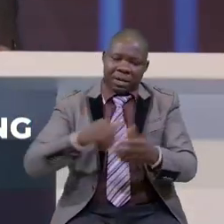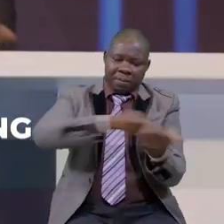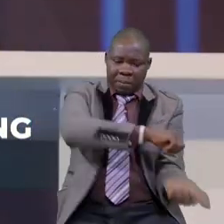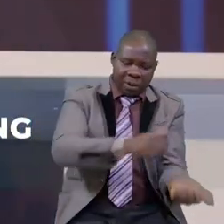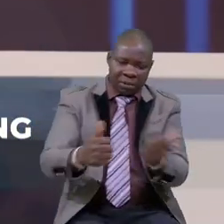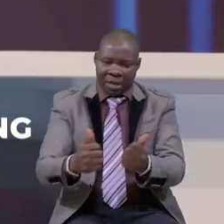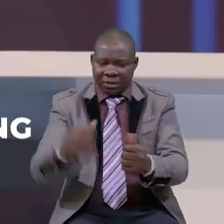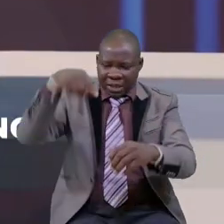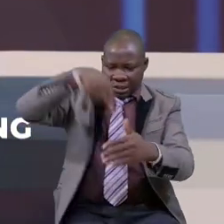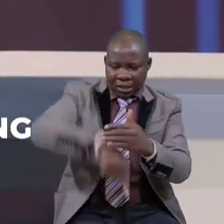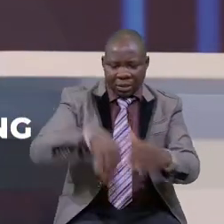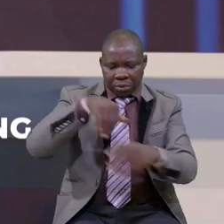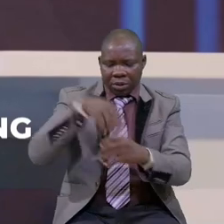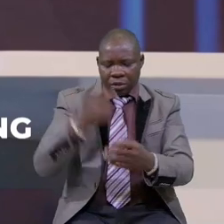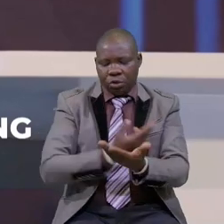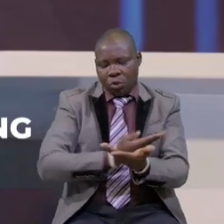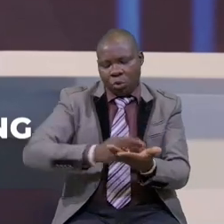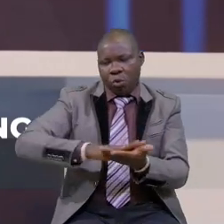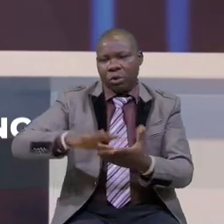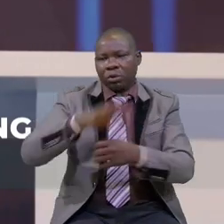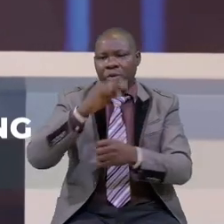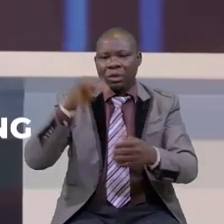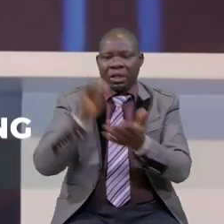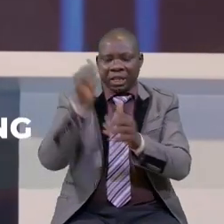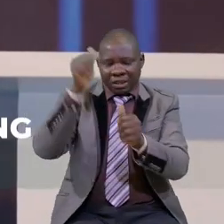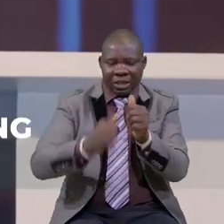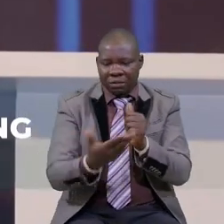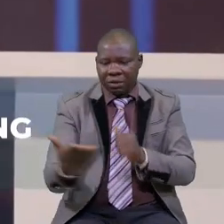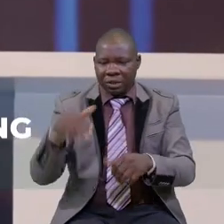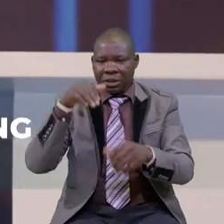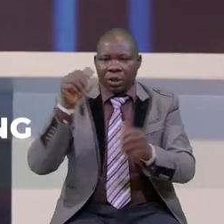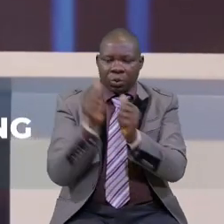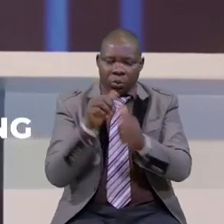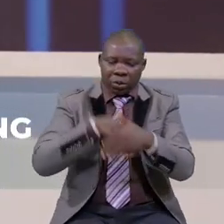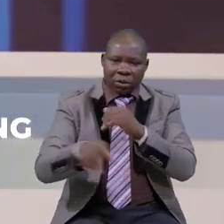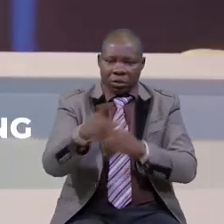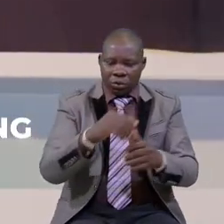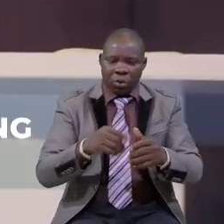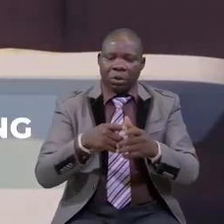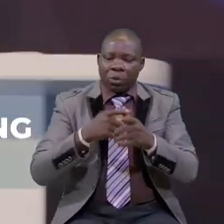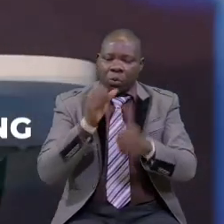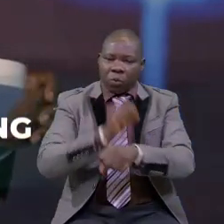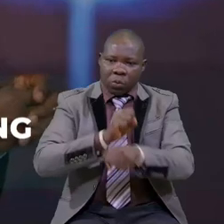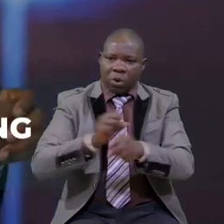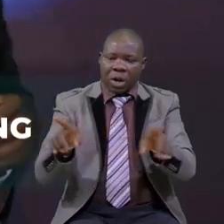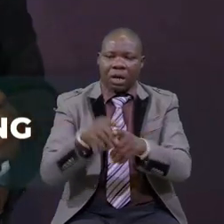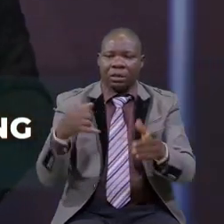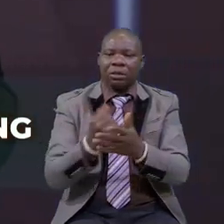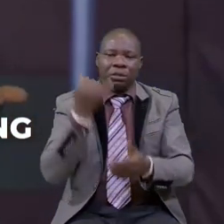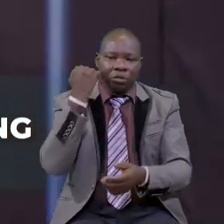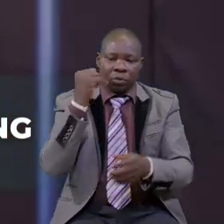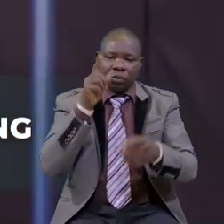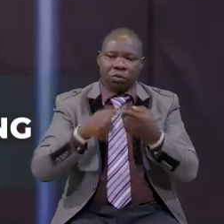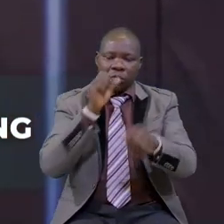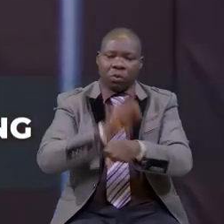immergé dans le Saint-Esprit, pour que tout ce qui est en vous, que ça fonctionne comme ça doit fonctionner, les expériences